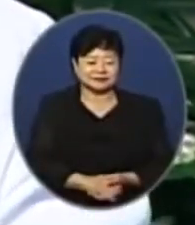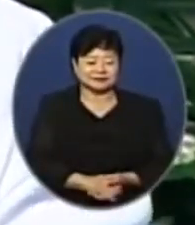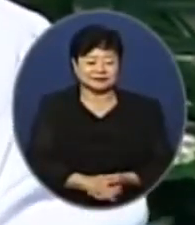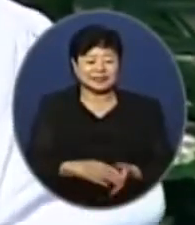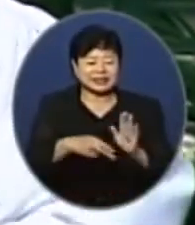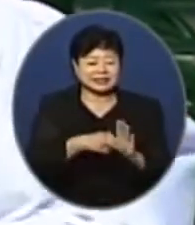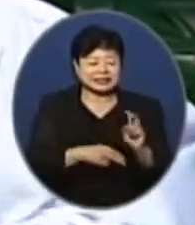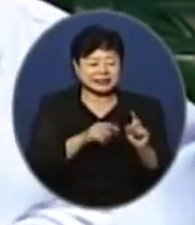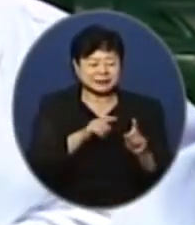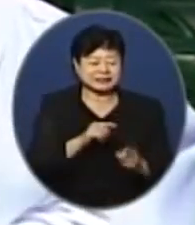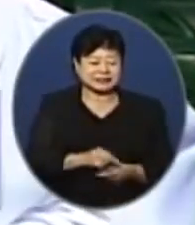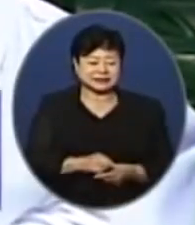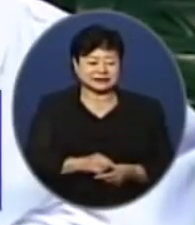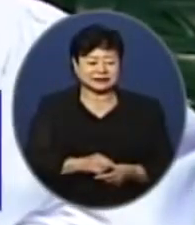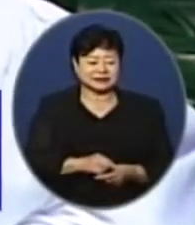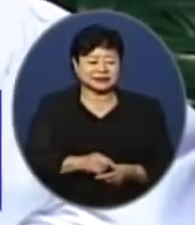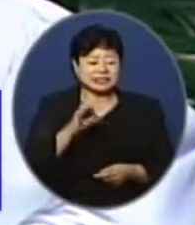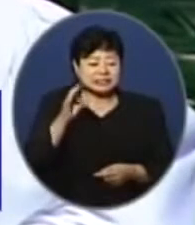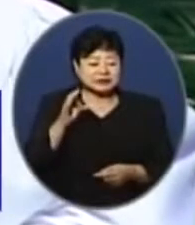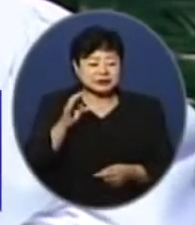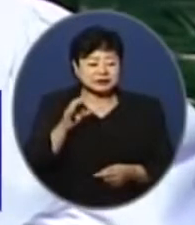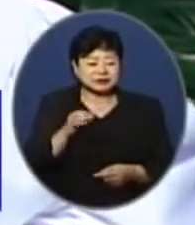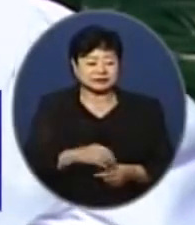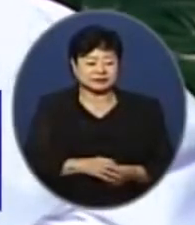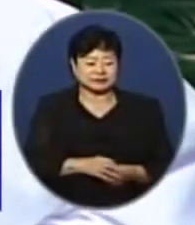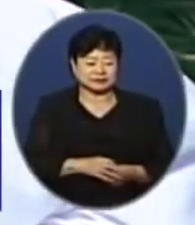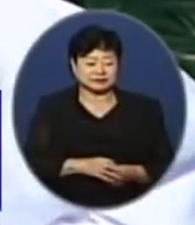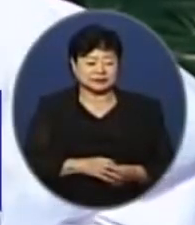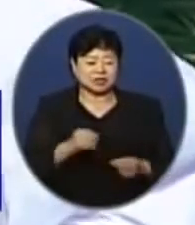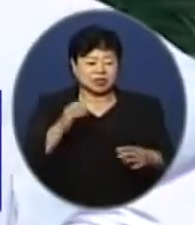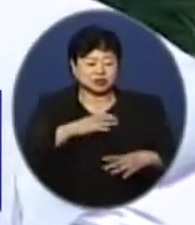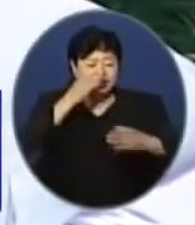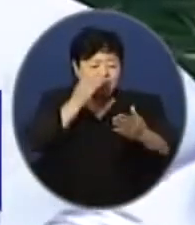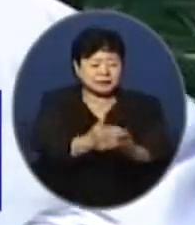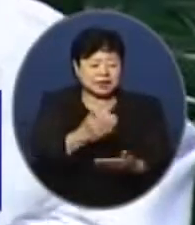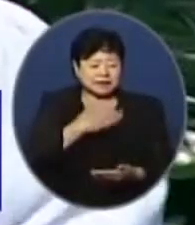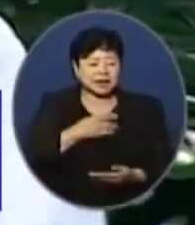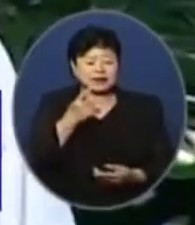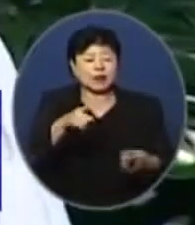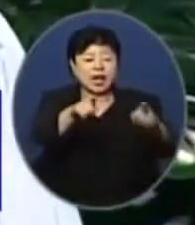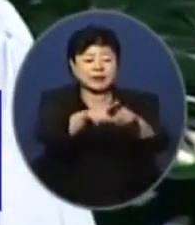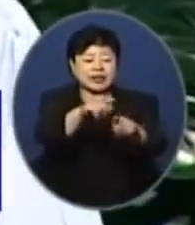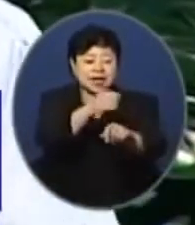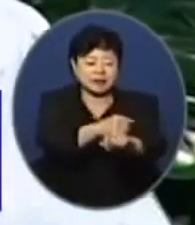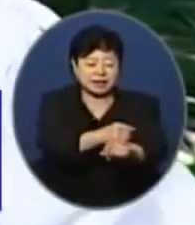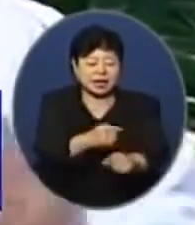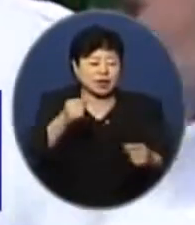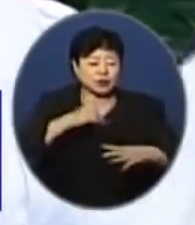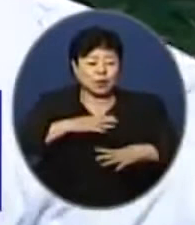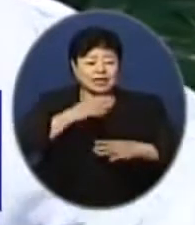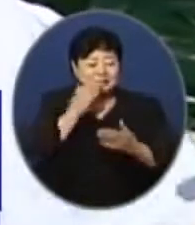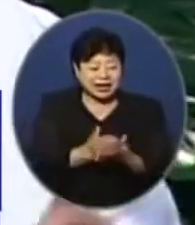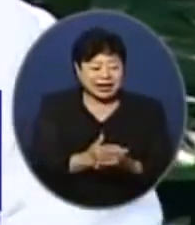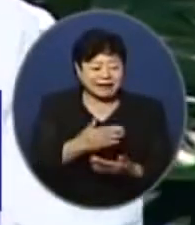이사야 41장 10절에 위대한 축복의 말씀이 있습니다. 이 말씀 믿음으로 다 같이 고백합니다. 두려워하지 말라. 내가 너와 함께함이라.